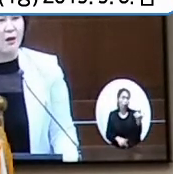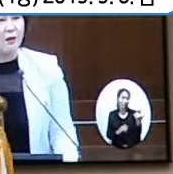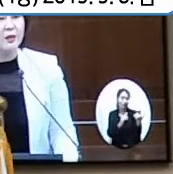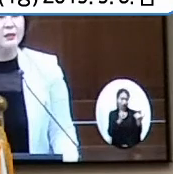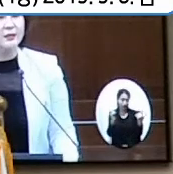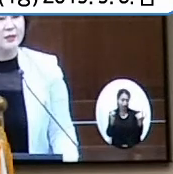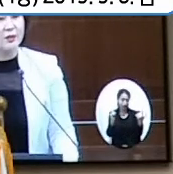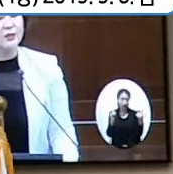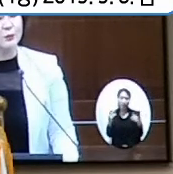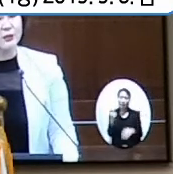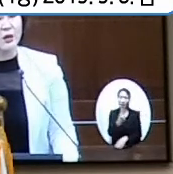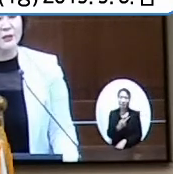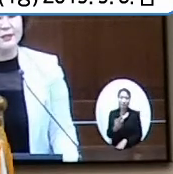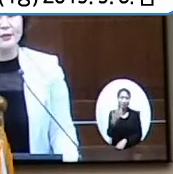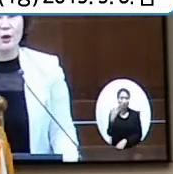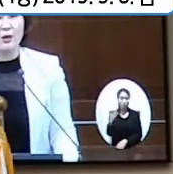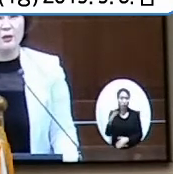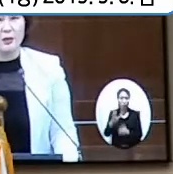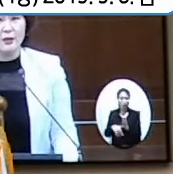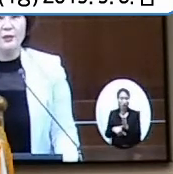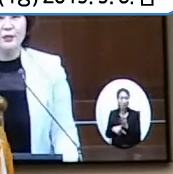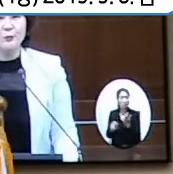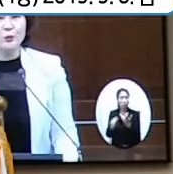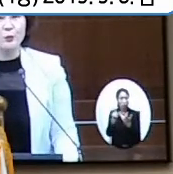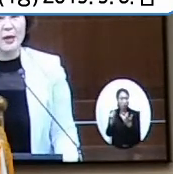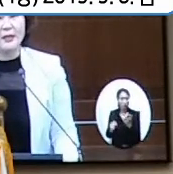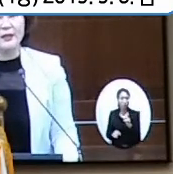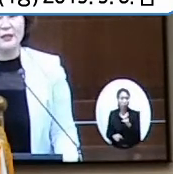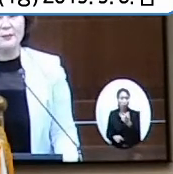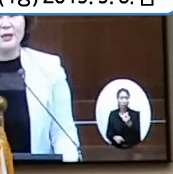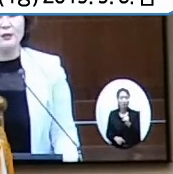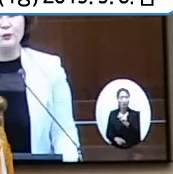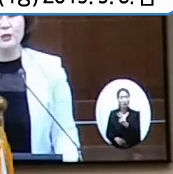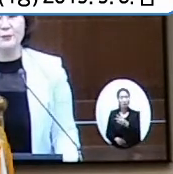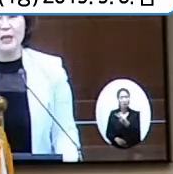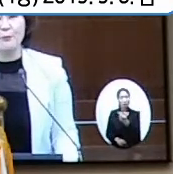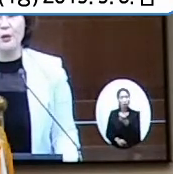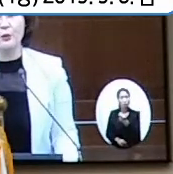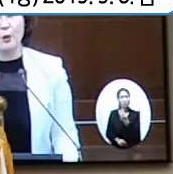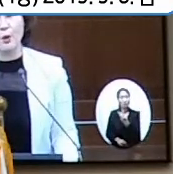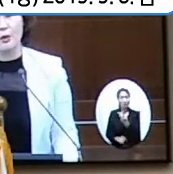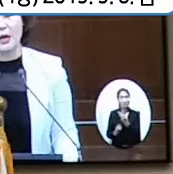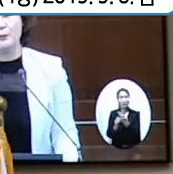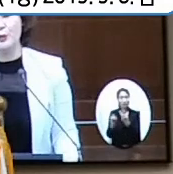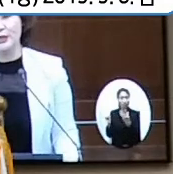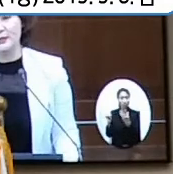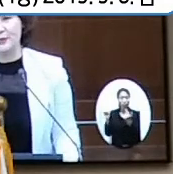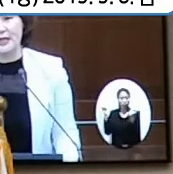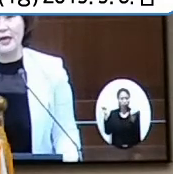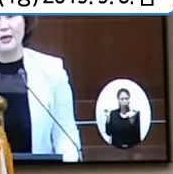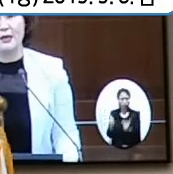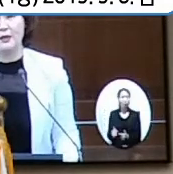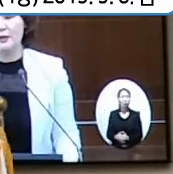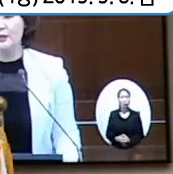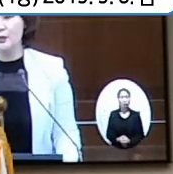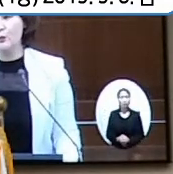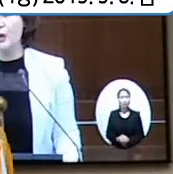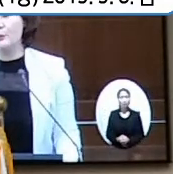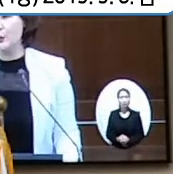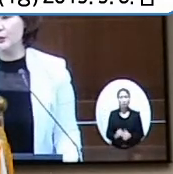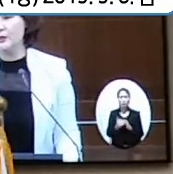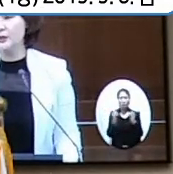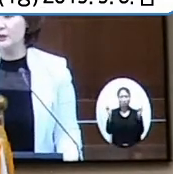596명에서 2019년 7월 16만 263명으로 감소했습니다.